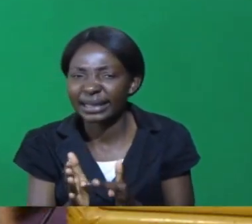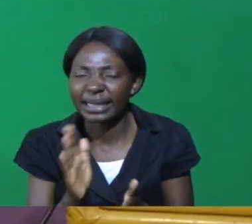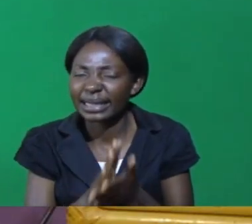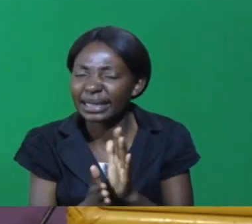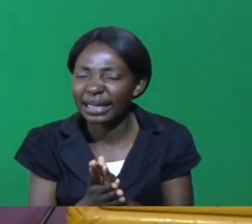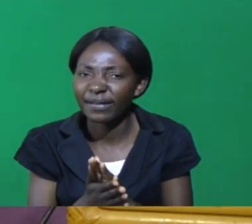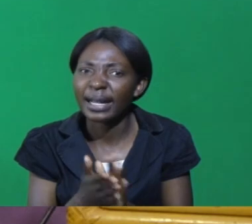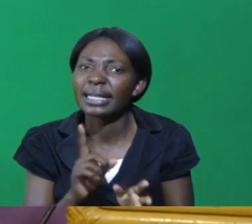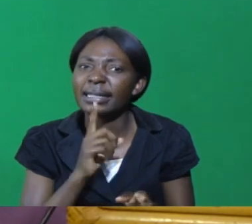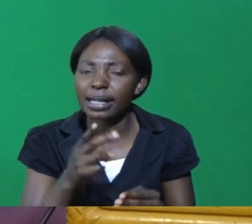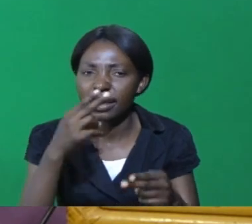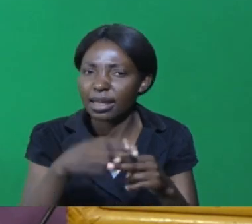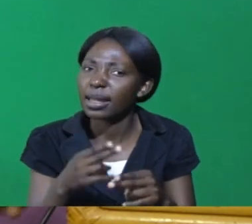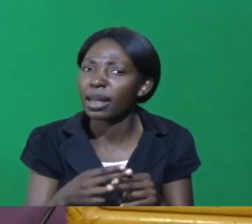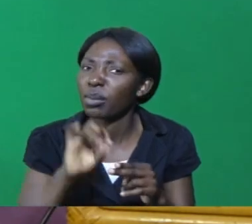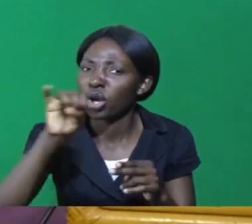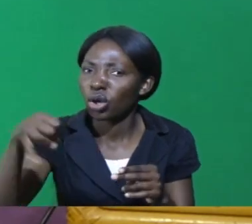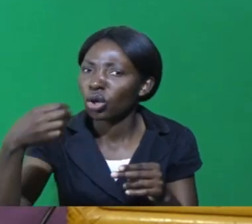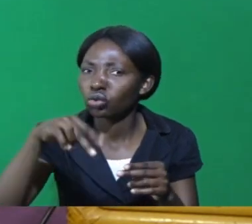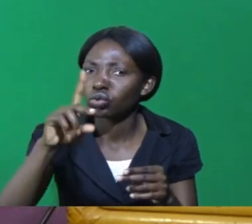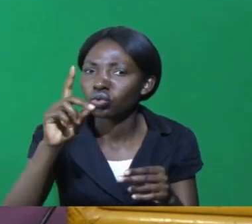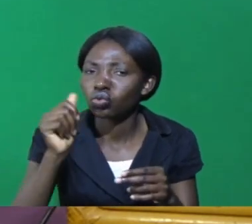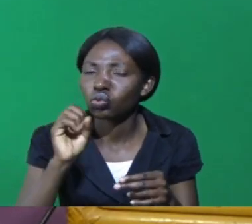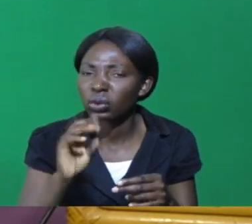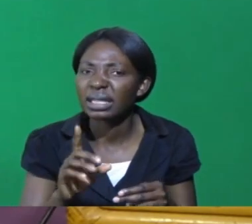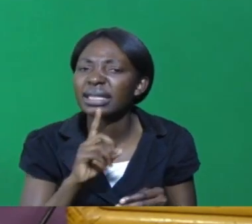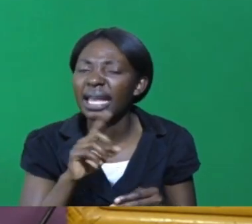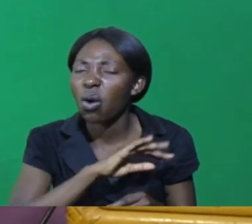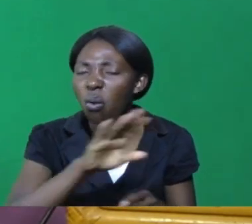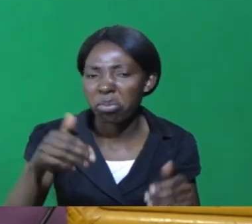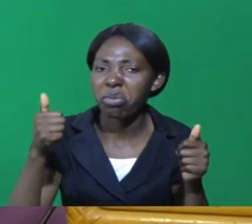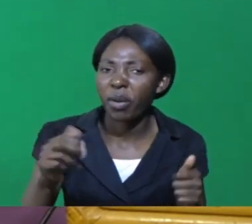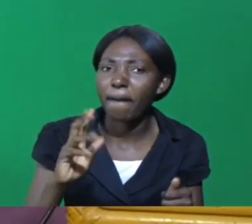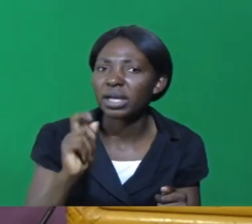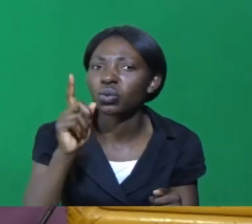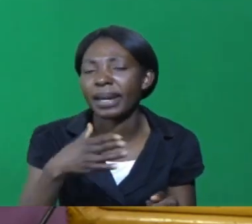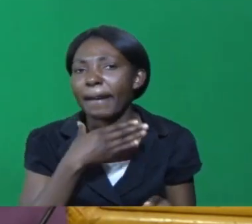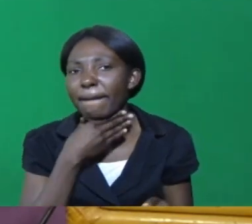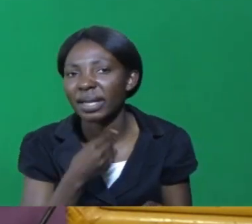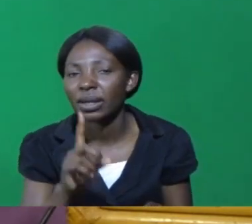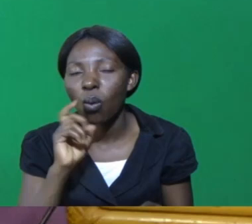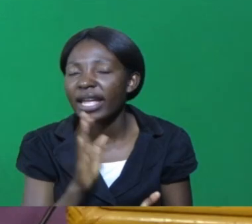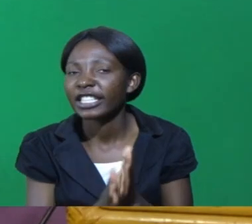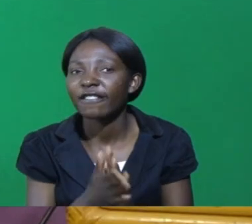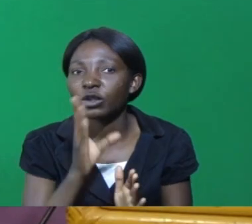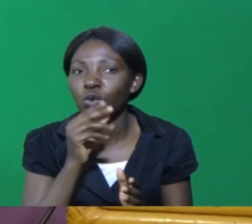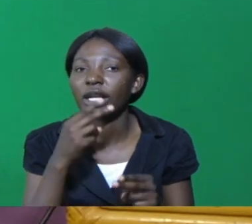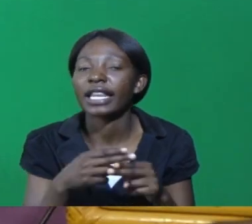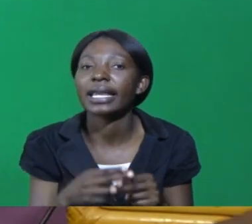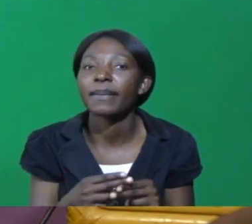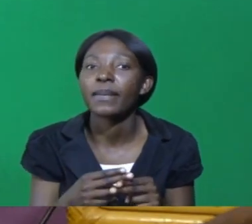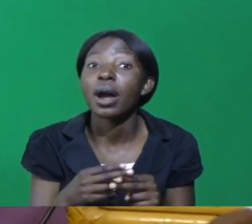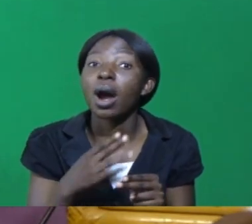kwaisadudza. Ari kuramba achingotendera kuti manaka asi mumwe wenyu haana, manaka asi mumwe wenyu haana. Sei aisadudza? Mirai muone usiku